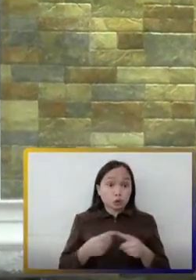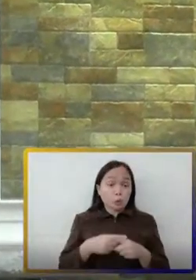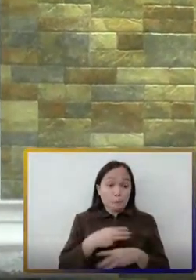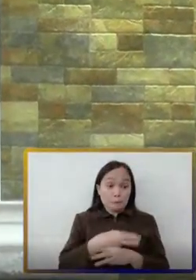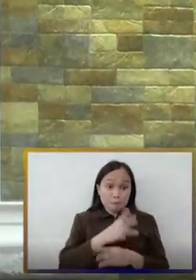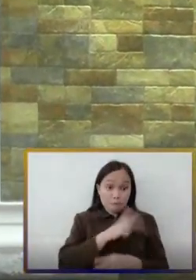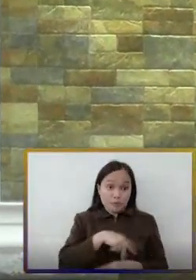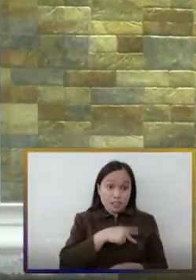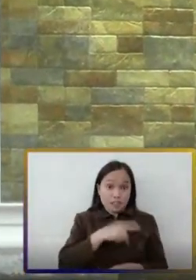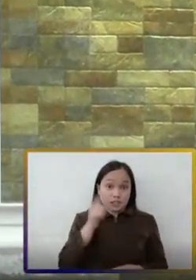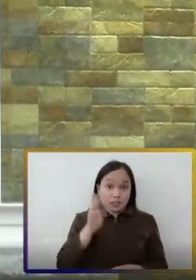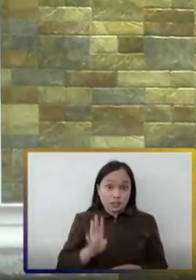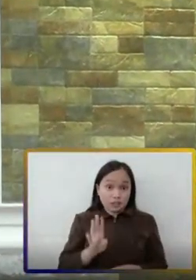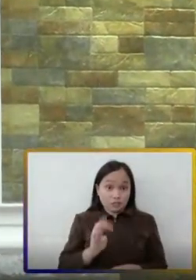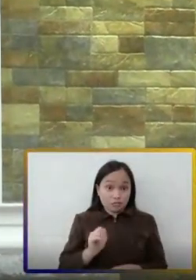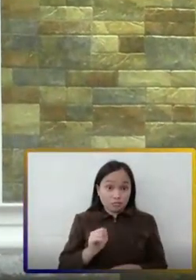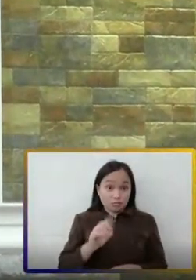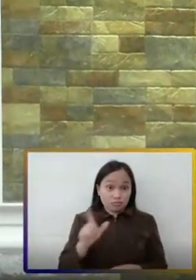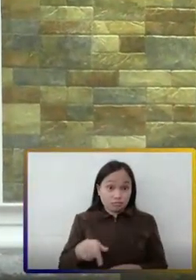Diyos?